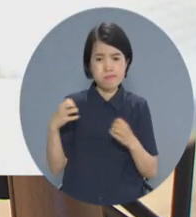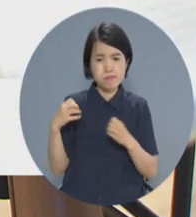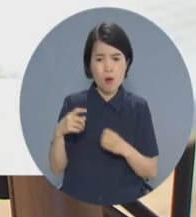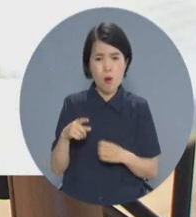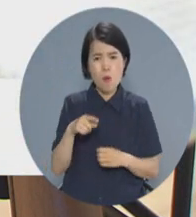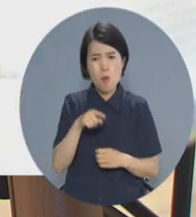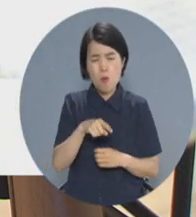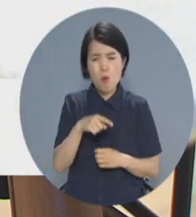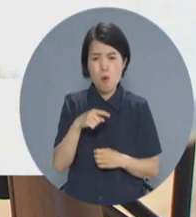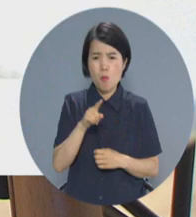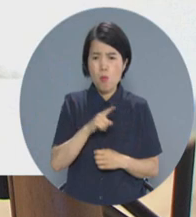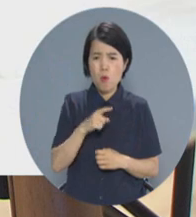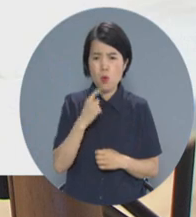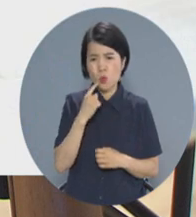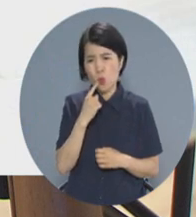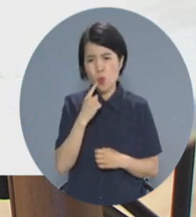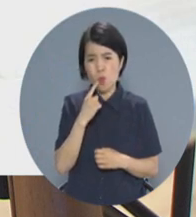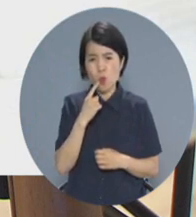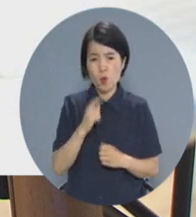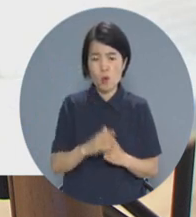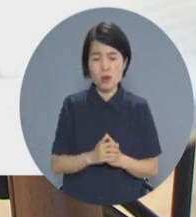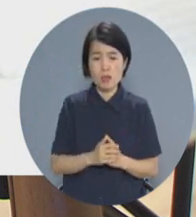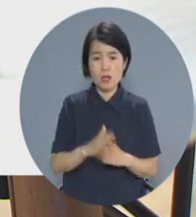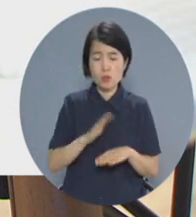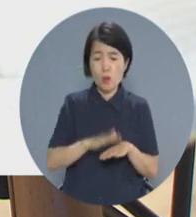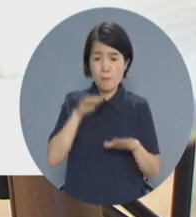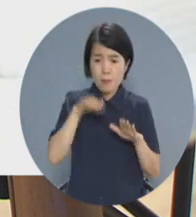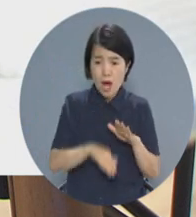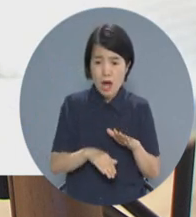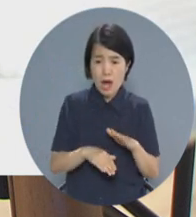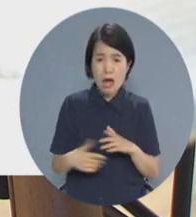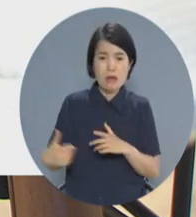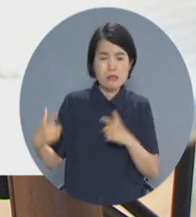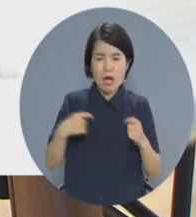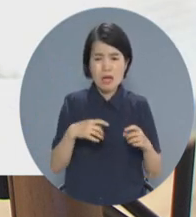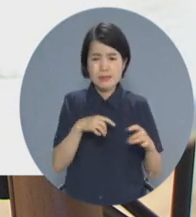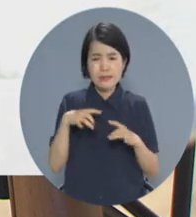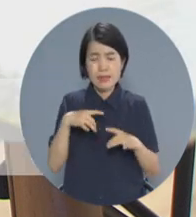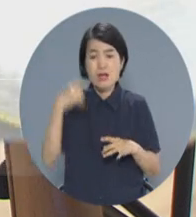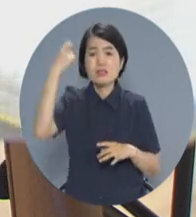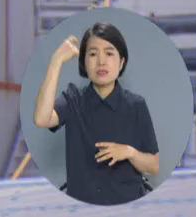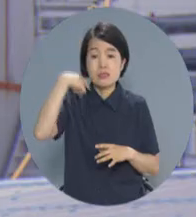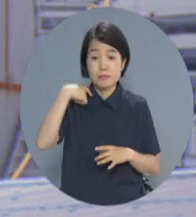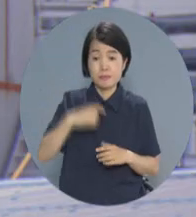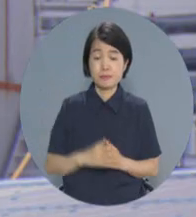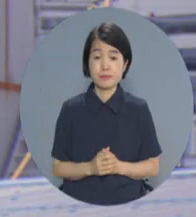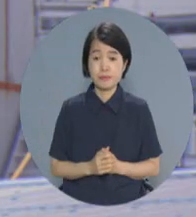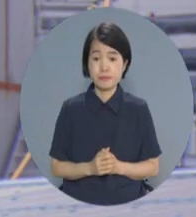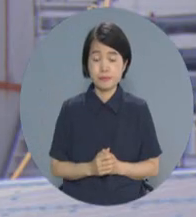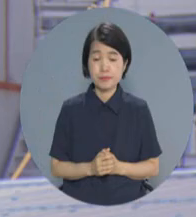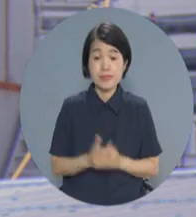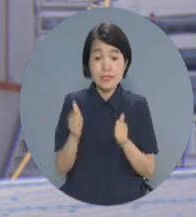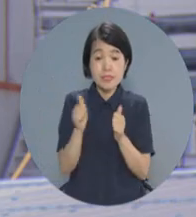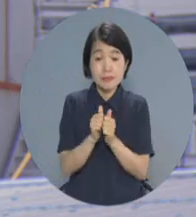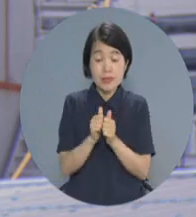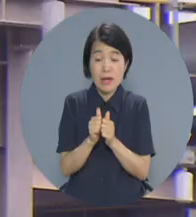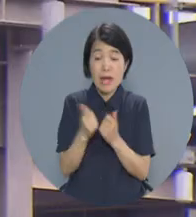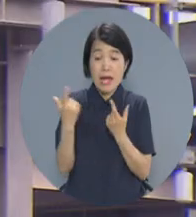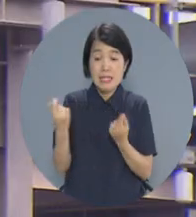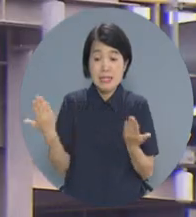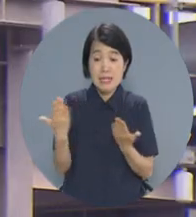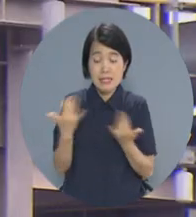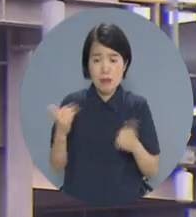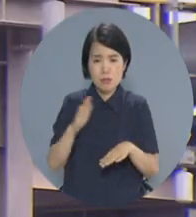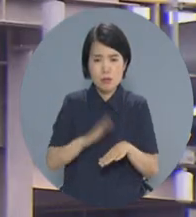봐라. 저 두꺼운 건 아니냐? 중요한 건 손을 넣자마자 모두가 따가움을 느꼈고요. 남성과 작업자들은